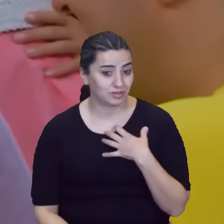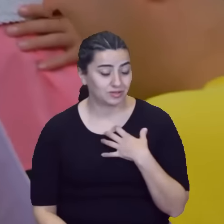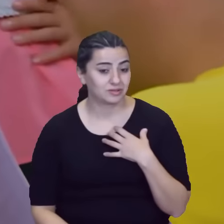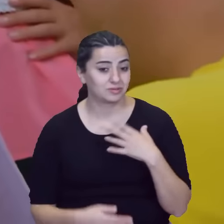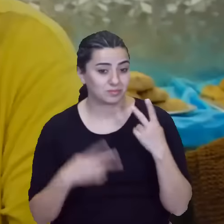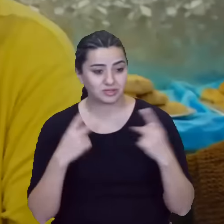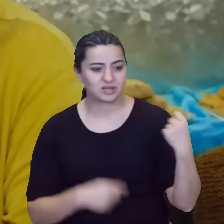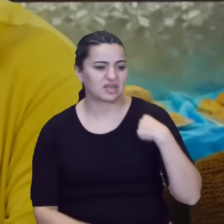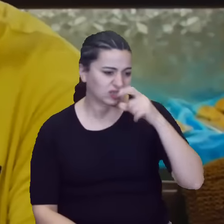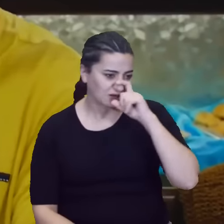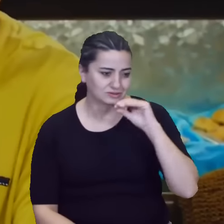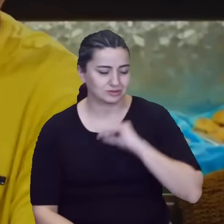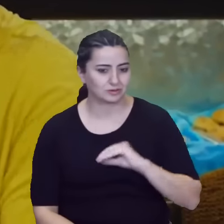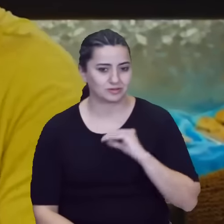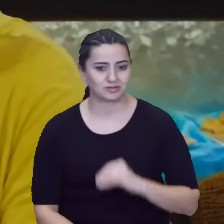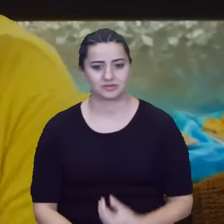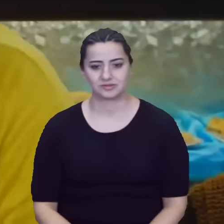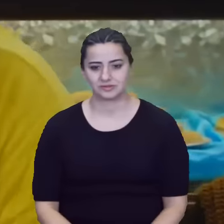bazen kral sanıyor ya.